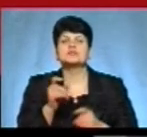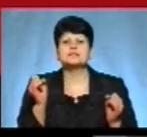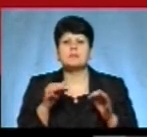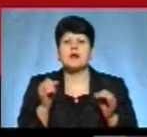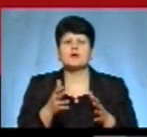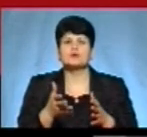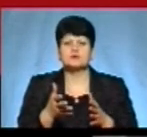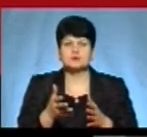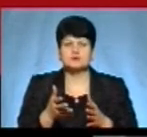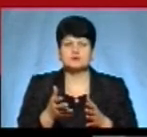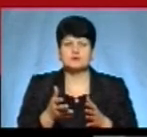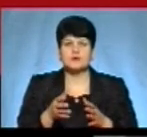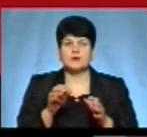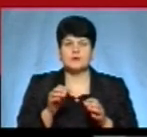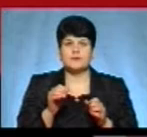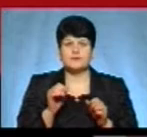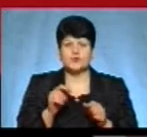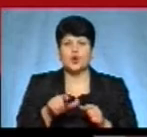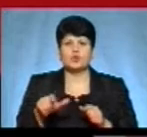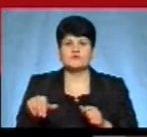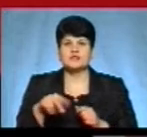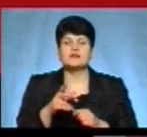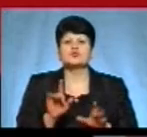до... Ну, збираються якісь люди до церкви,